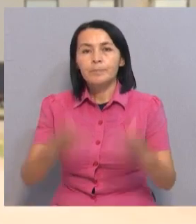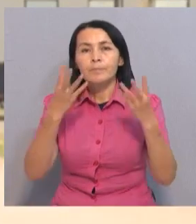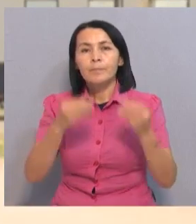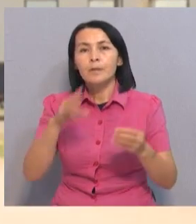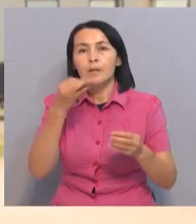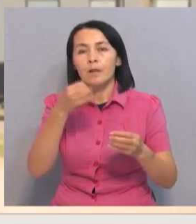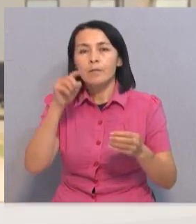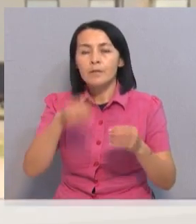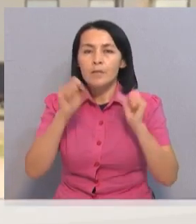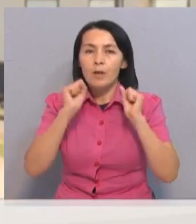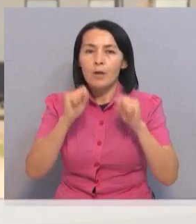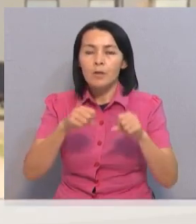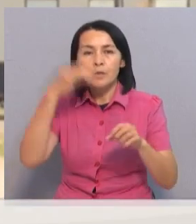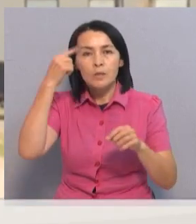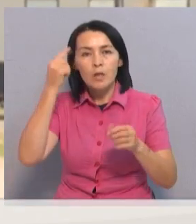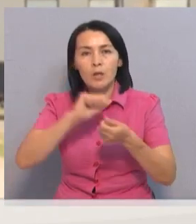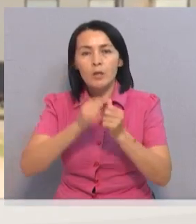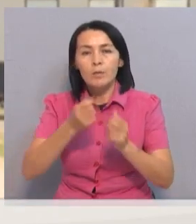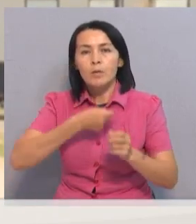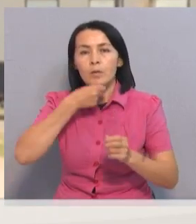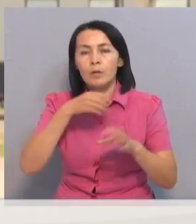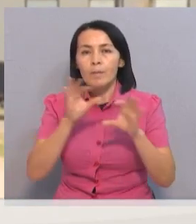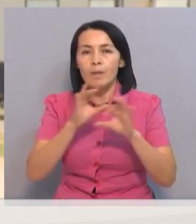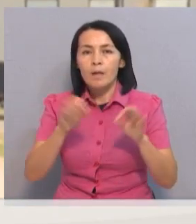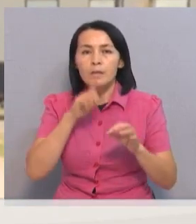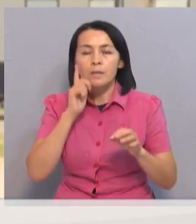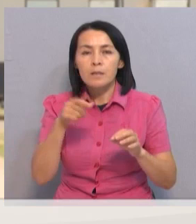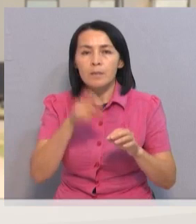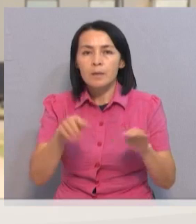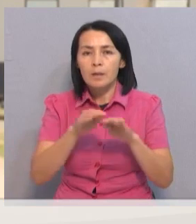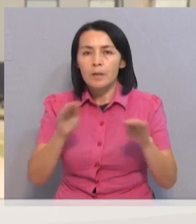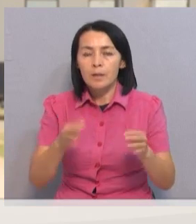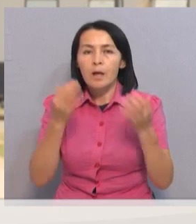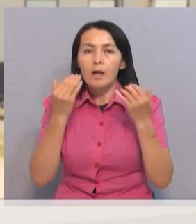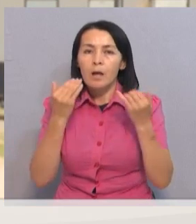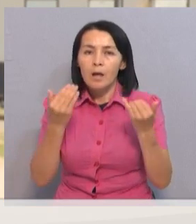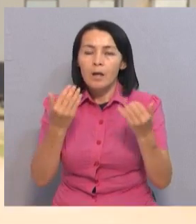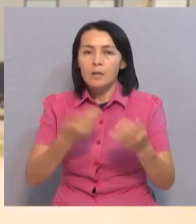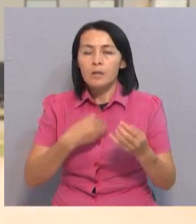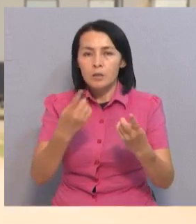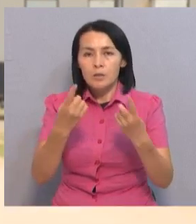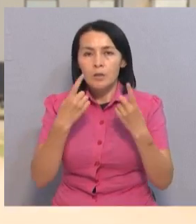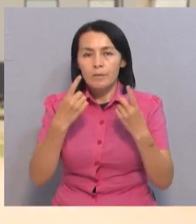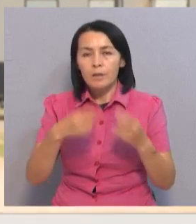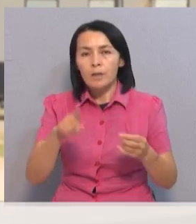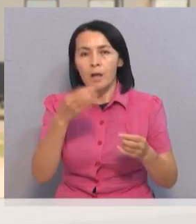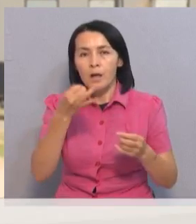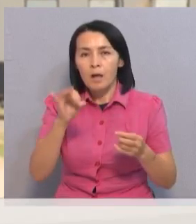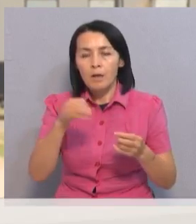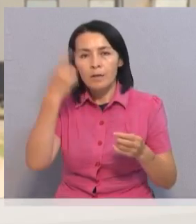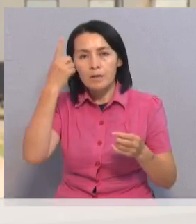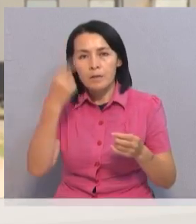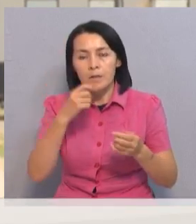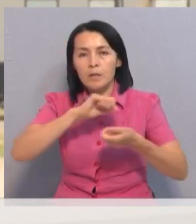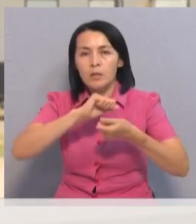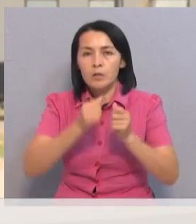очередная возможность Напомнить старшим и рассказать молодому поколению наследии нашего Великого земляника знать